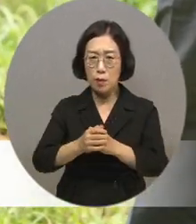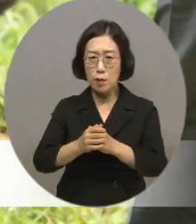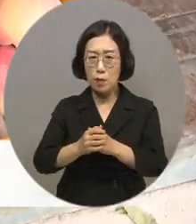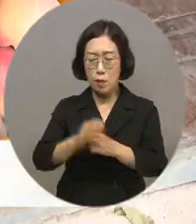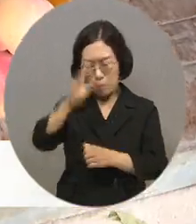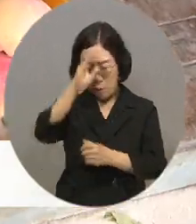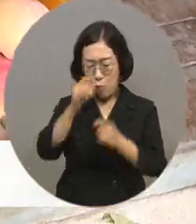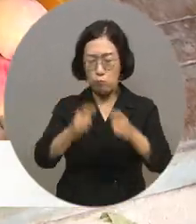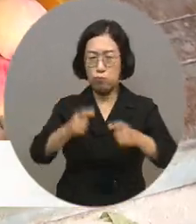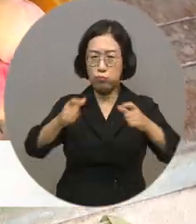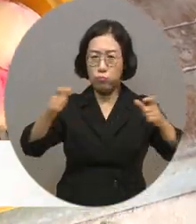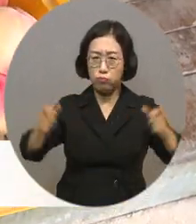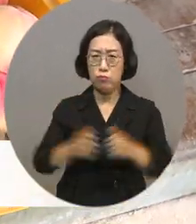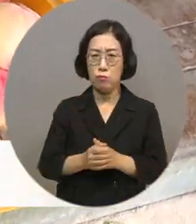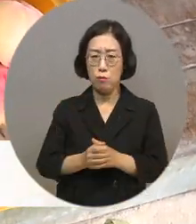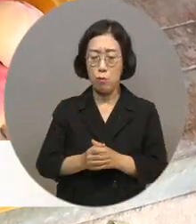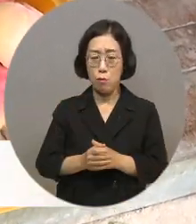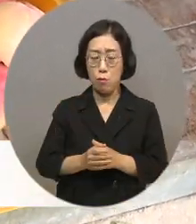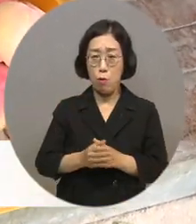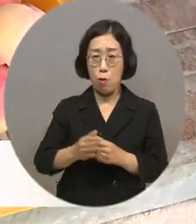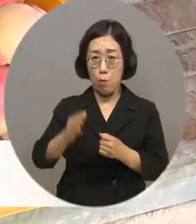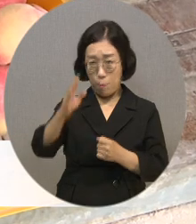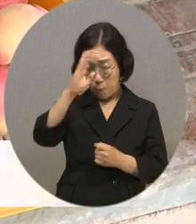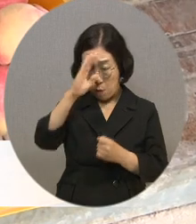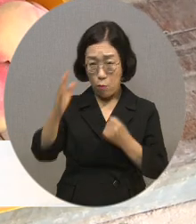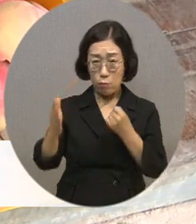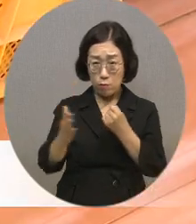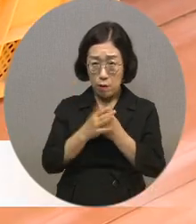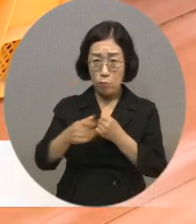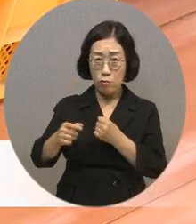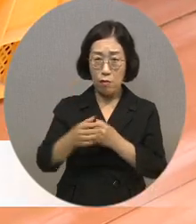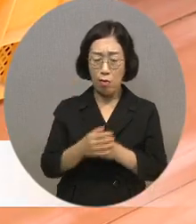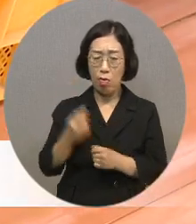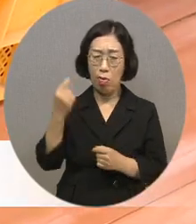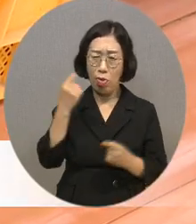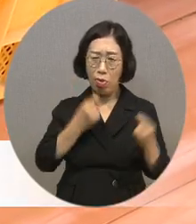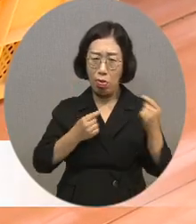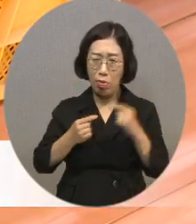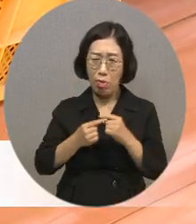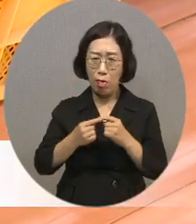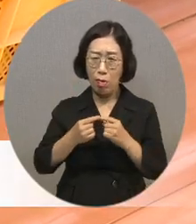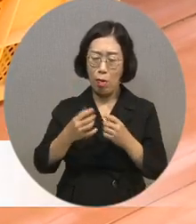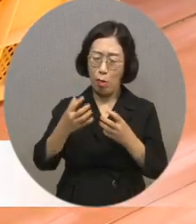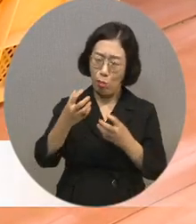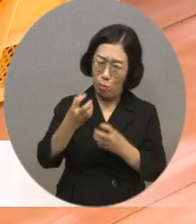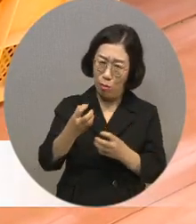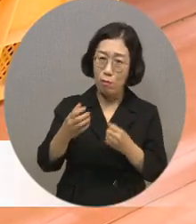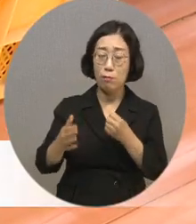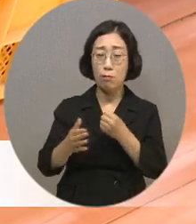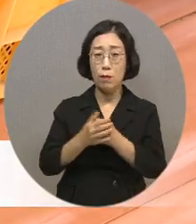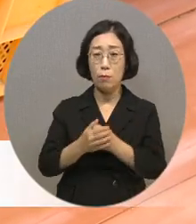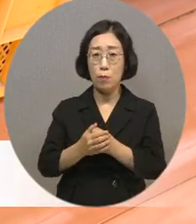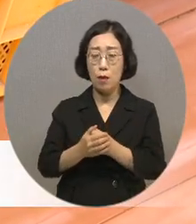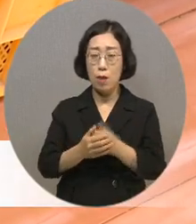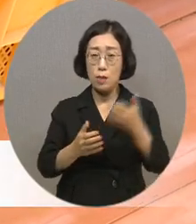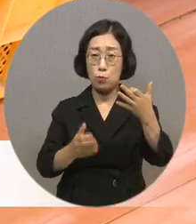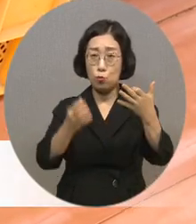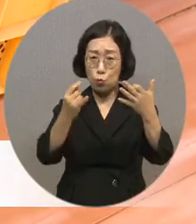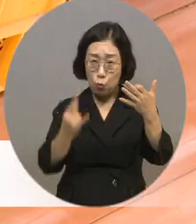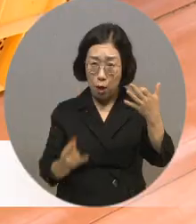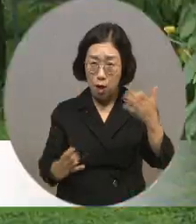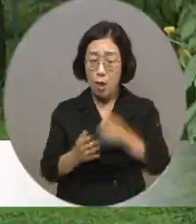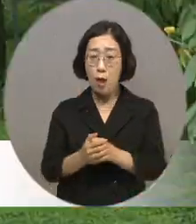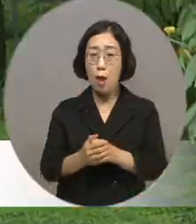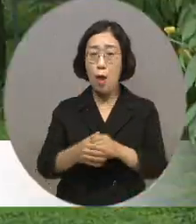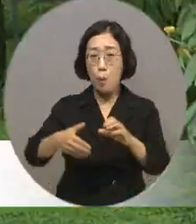없었습니다. 또한 탄저병 확산으로 인해 상품성 있는 물량 확보가 어려워져 19회 동안 이어온 순천 명품